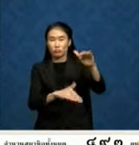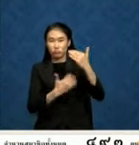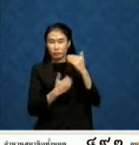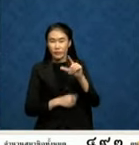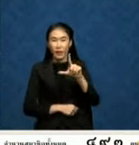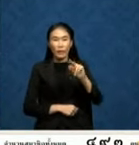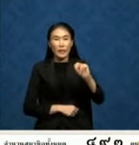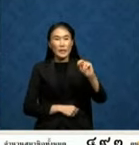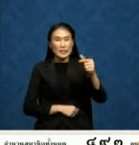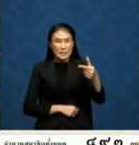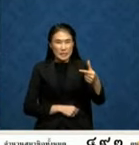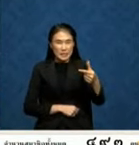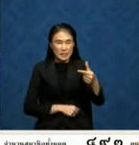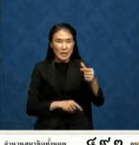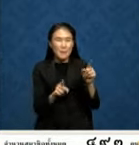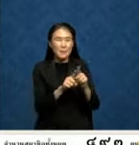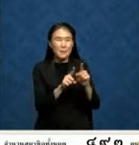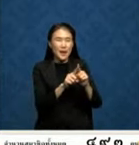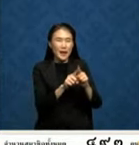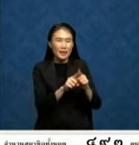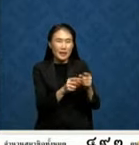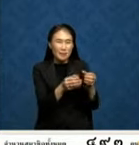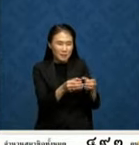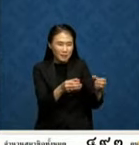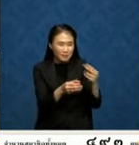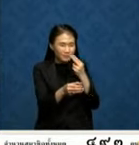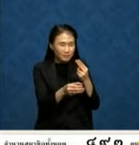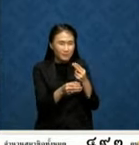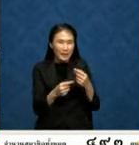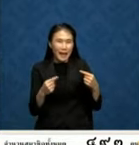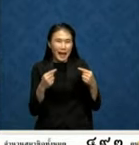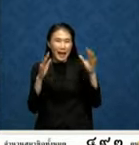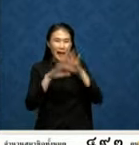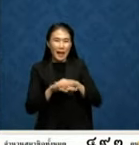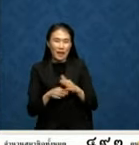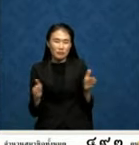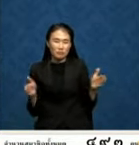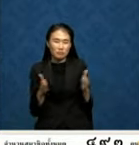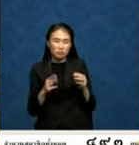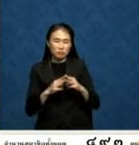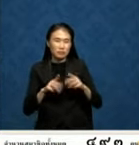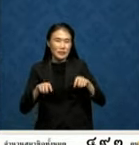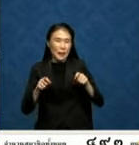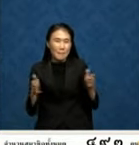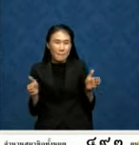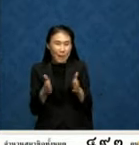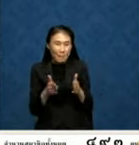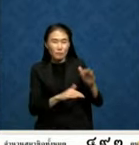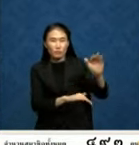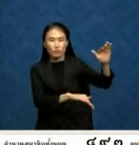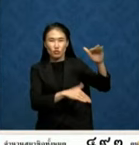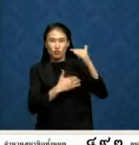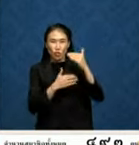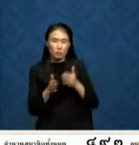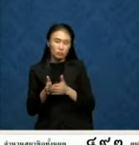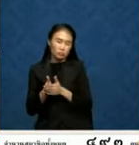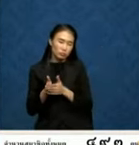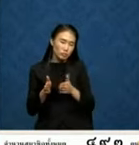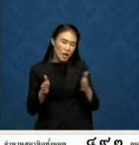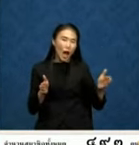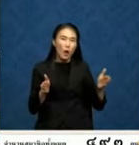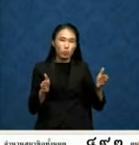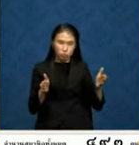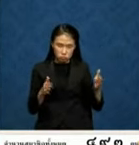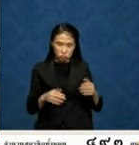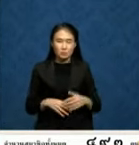ในรูปของสปอตนะครับซึ่งเป็นสัญญาในระยะสั้นนะครับมาเป็นรูปแบบของการนำเข้าที่เป็นสัญญาลองเทอมนะ